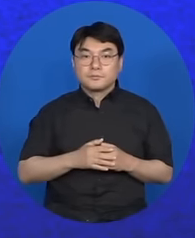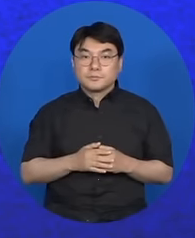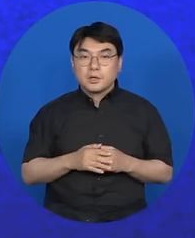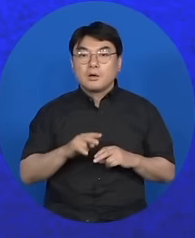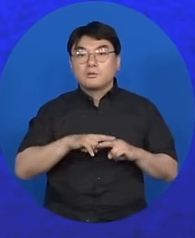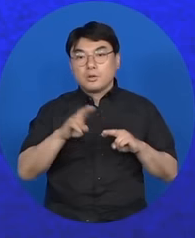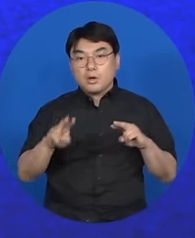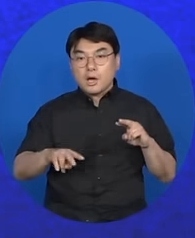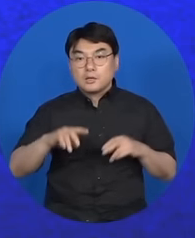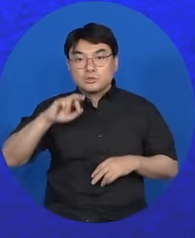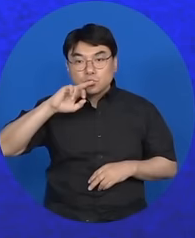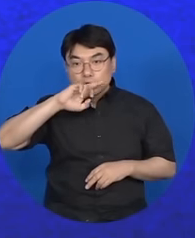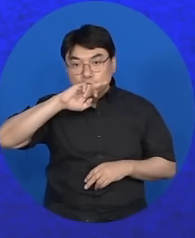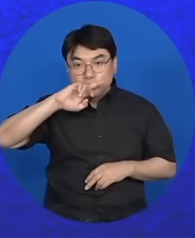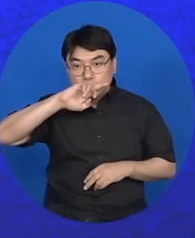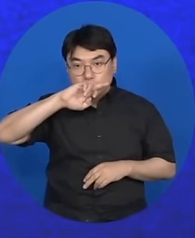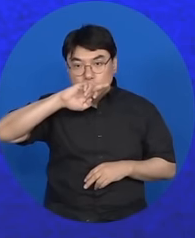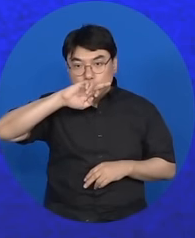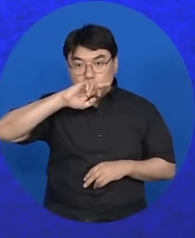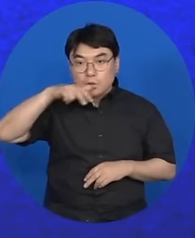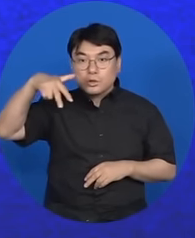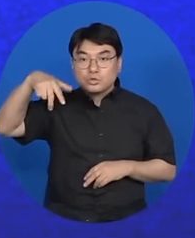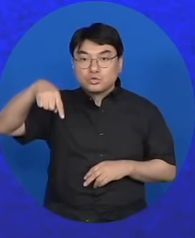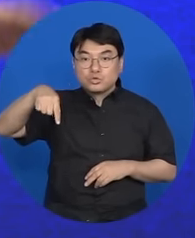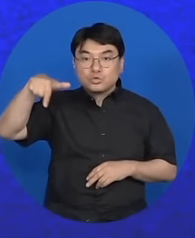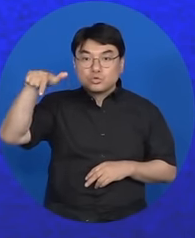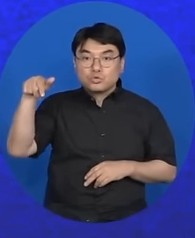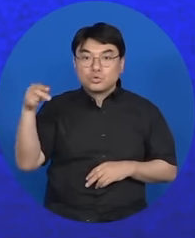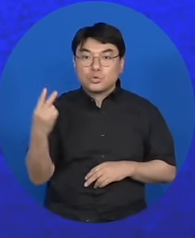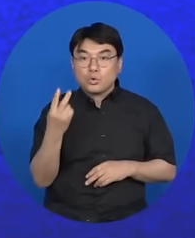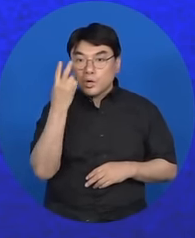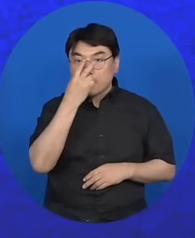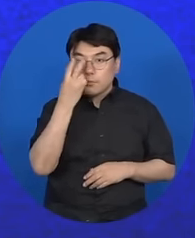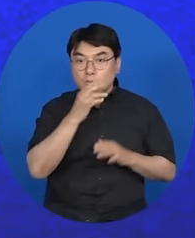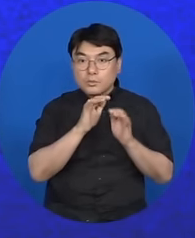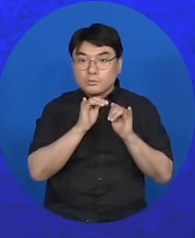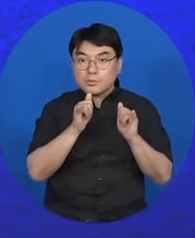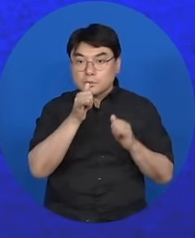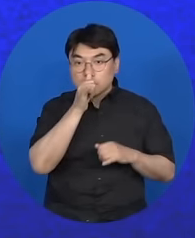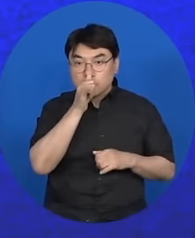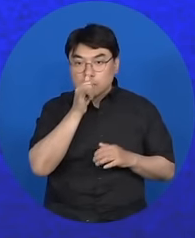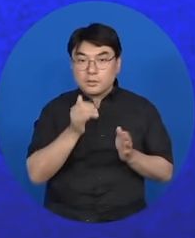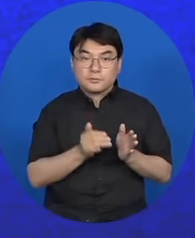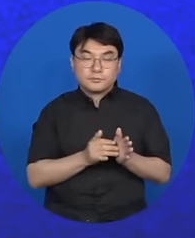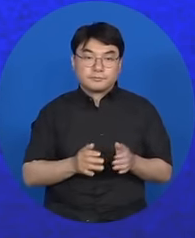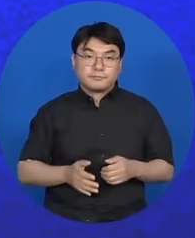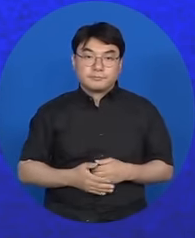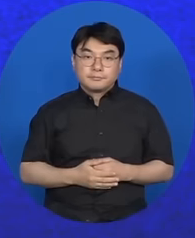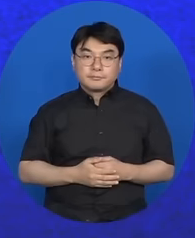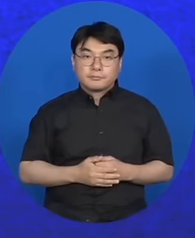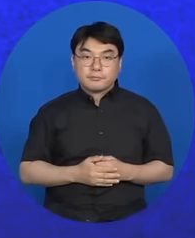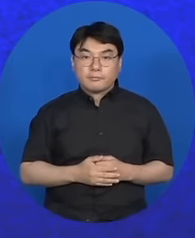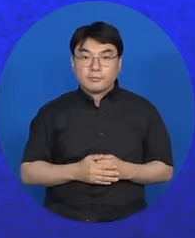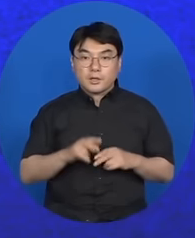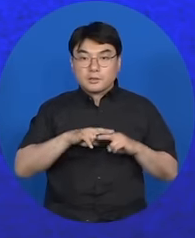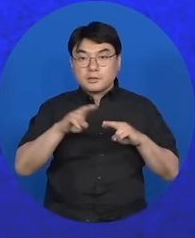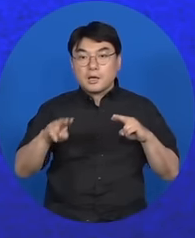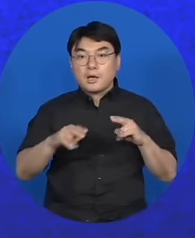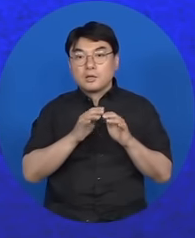한 주교, 지금 말하면 감독님이죠. 감독님이 계셨습니다. 이 주교는 교단에서 은퇴한